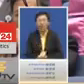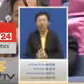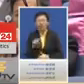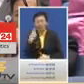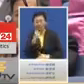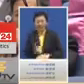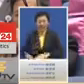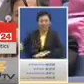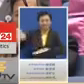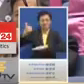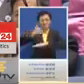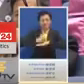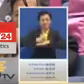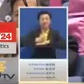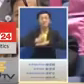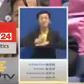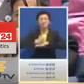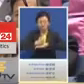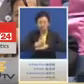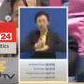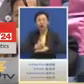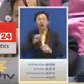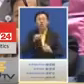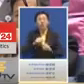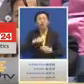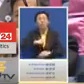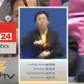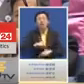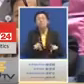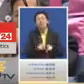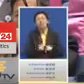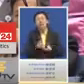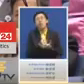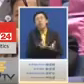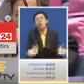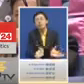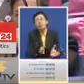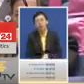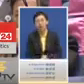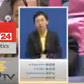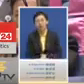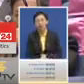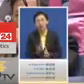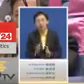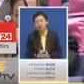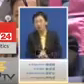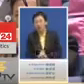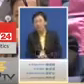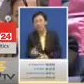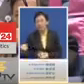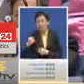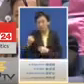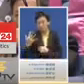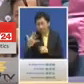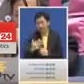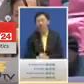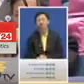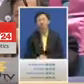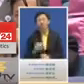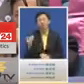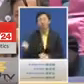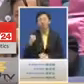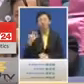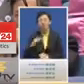กครองย่อมตอบสนองชนชั้นนั้นชนชั้นใดไม่เข้าใกล้อำนาจชนชั้นนั้น